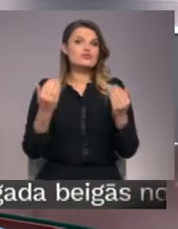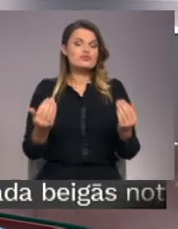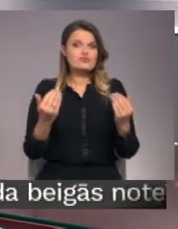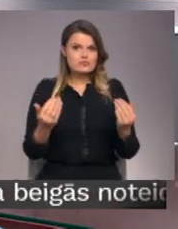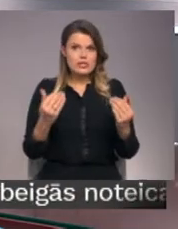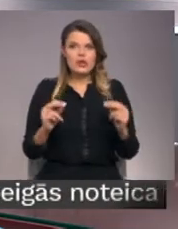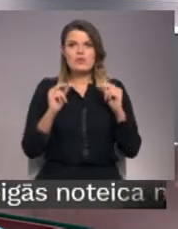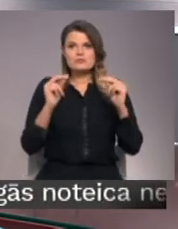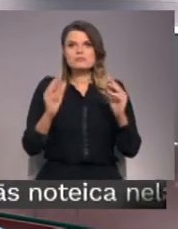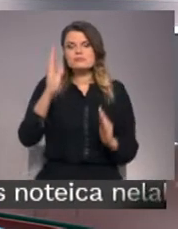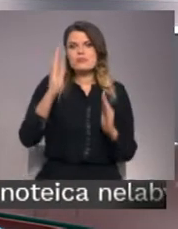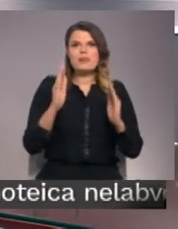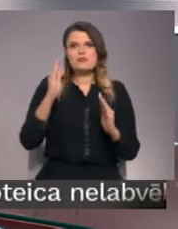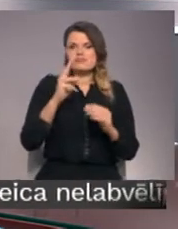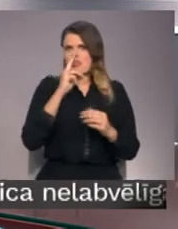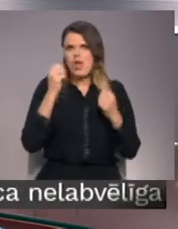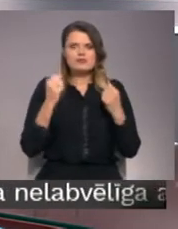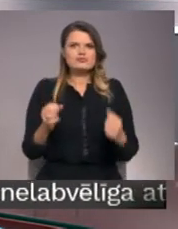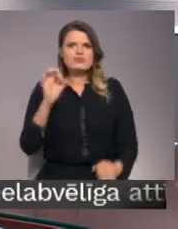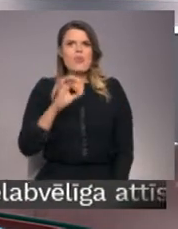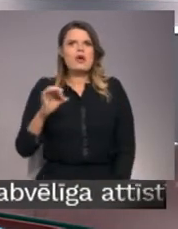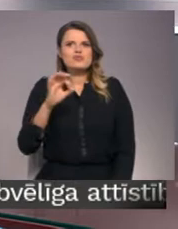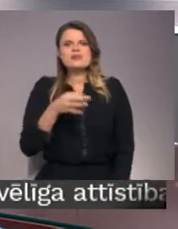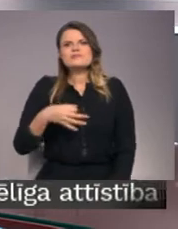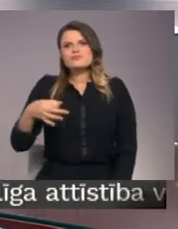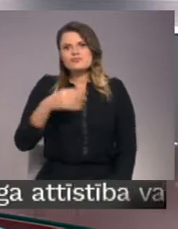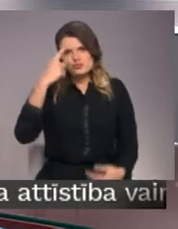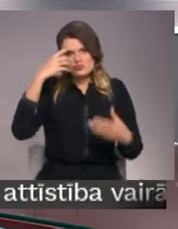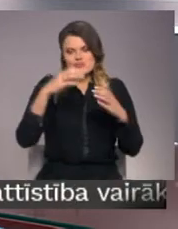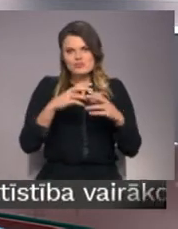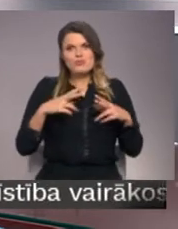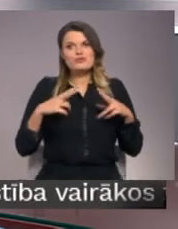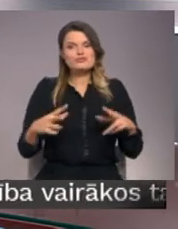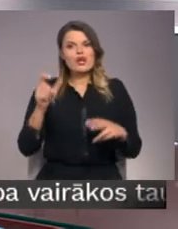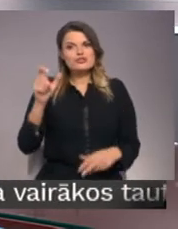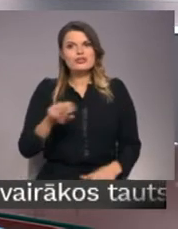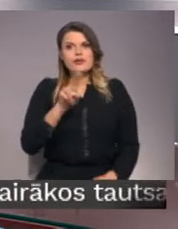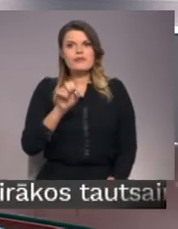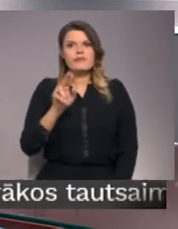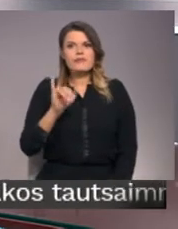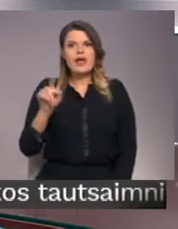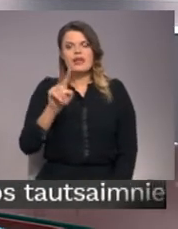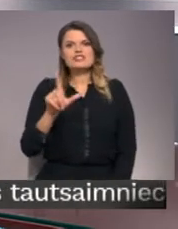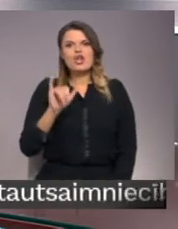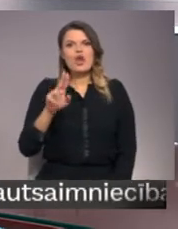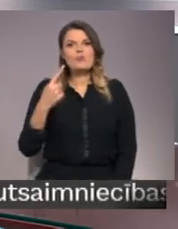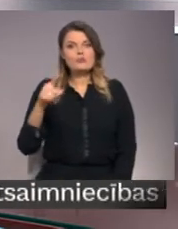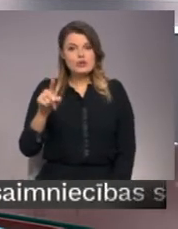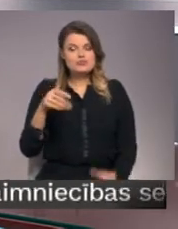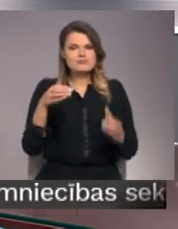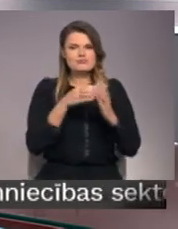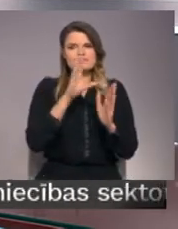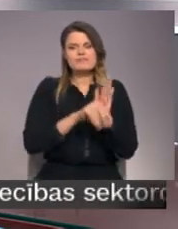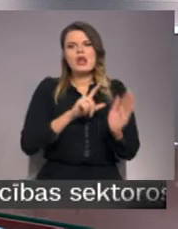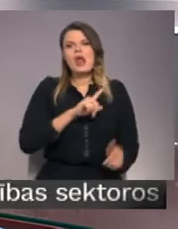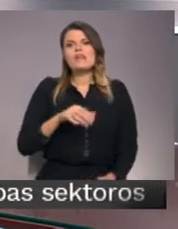Šodien uzticības balsojumu neizturēja Ozolnieku novada domas priekšsēdētājs Zēns Liepiņš no Latvijas reģiona apvienības. Lai gan